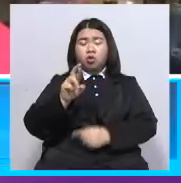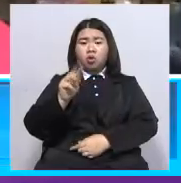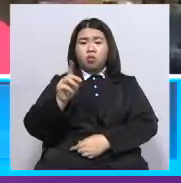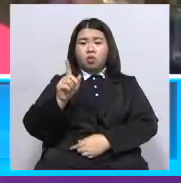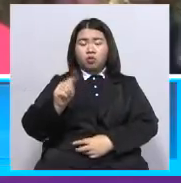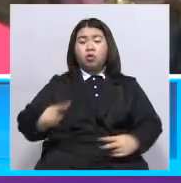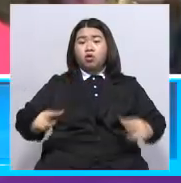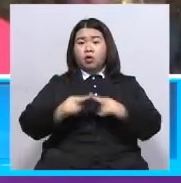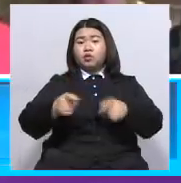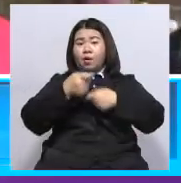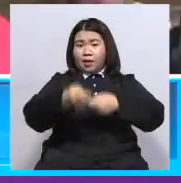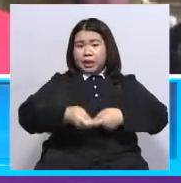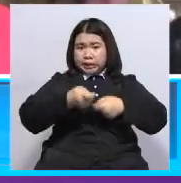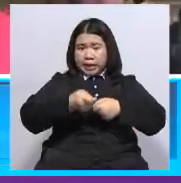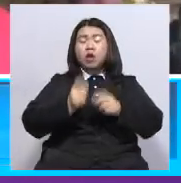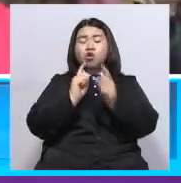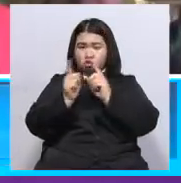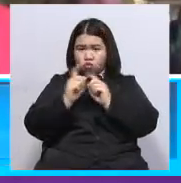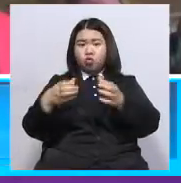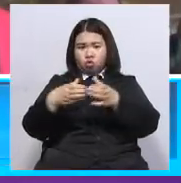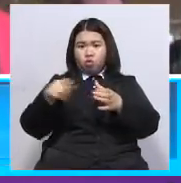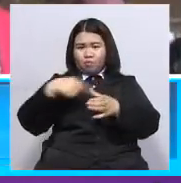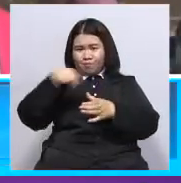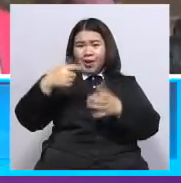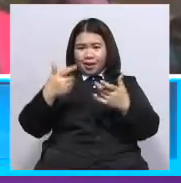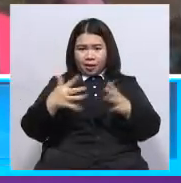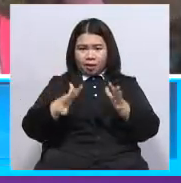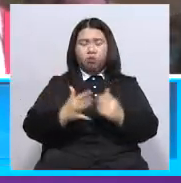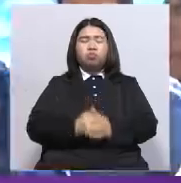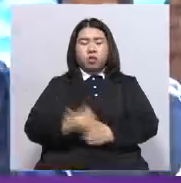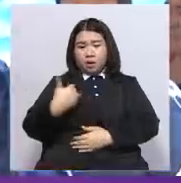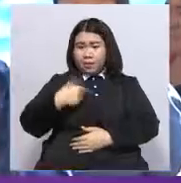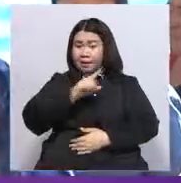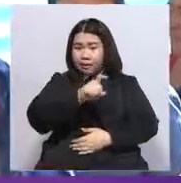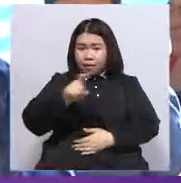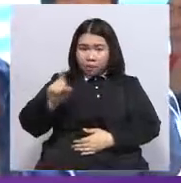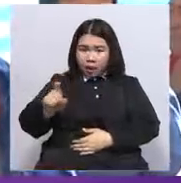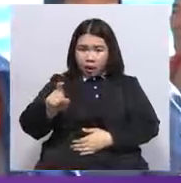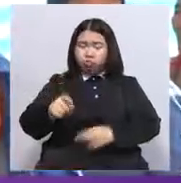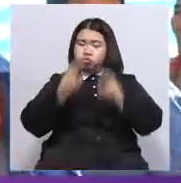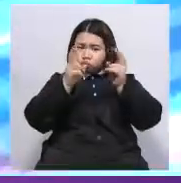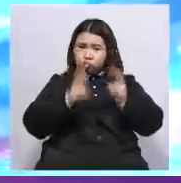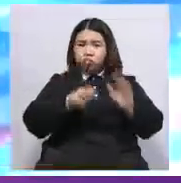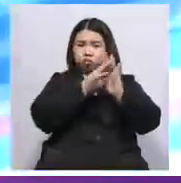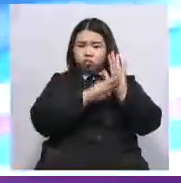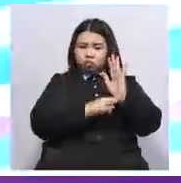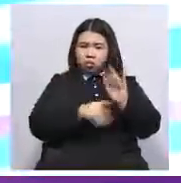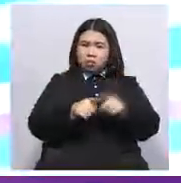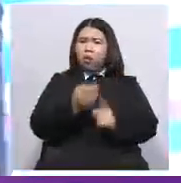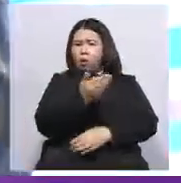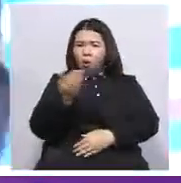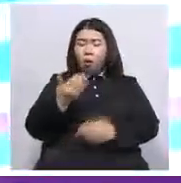งเกษตรและสหกรณ์ก็ได้ลงมาพูดคุยกับทางกลุ่มเกษตรกรนะคะแล้วก็มีการสอบถามในเรื่องของประเด็นต่างๆที่มีการเรียกร้อง